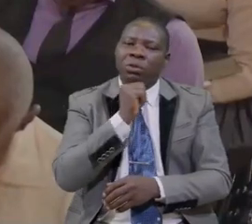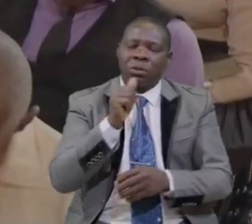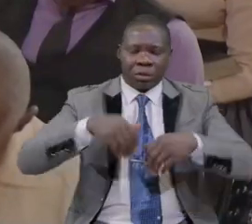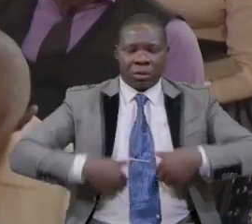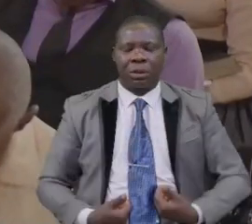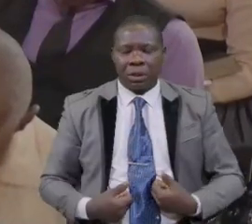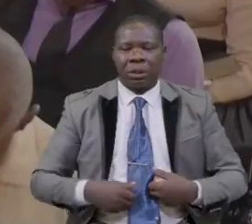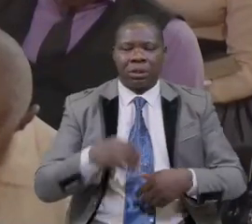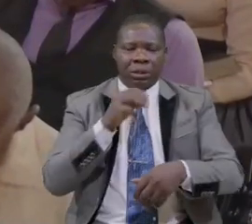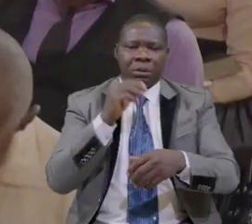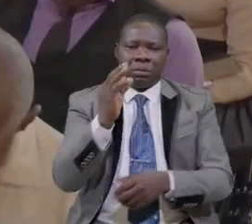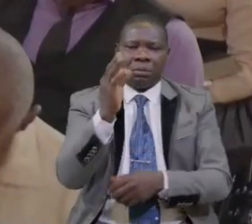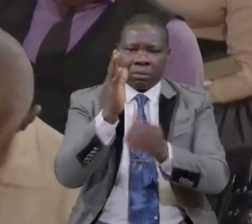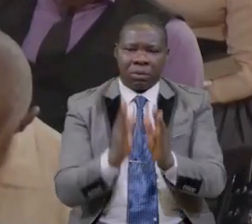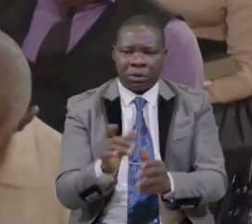le ministre